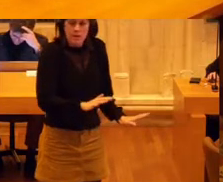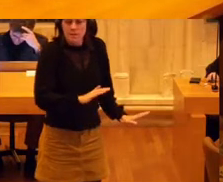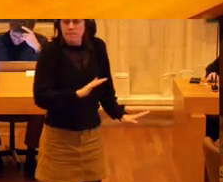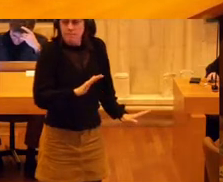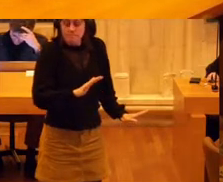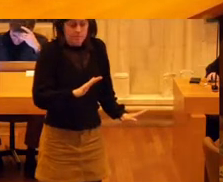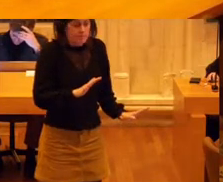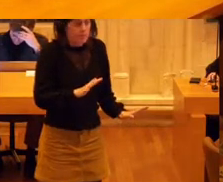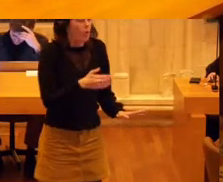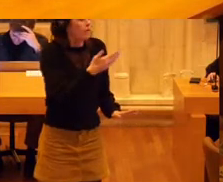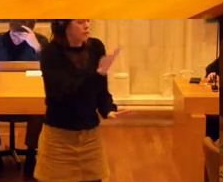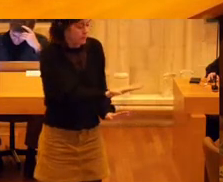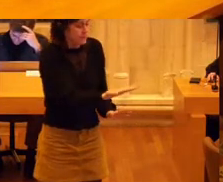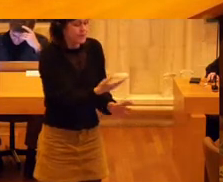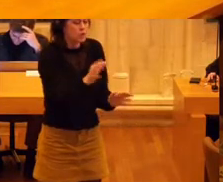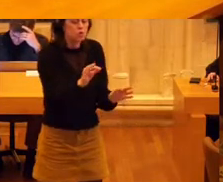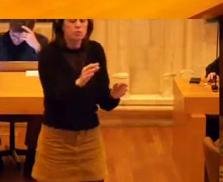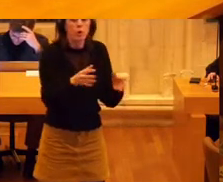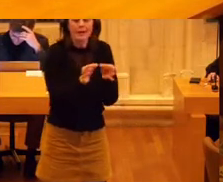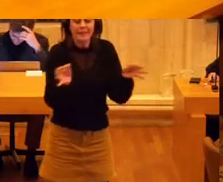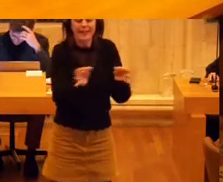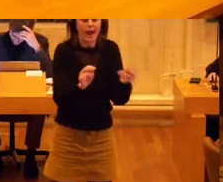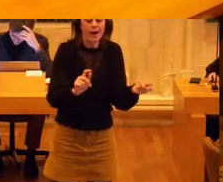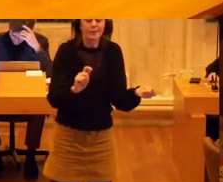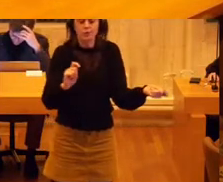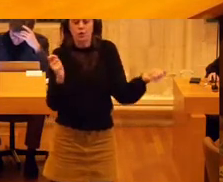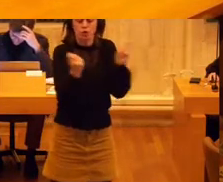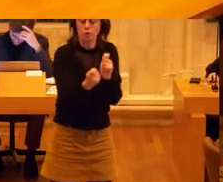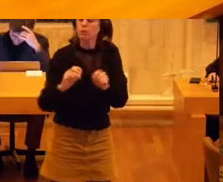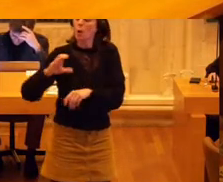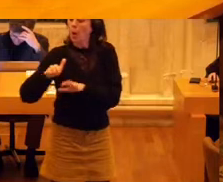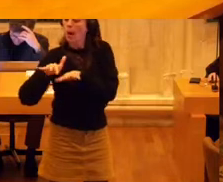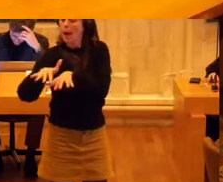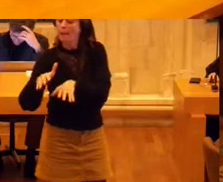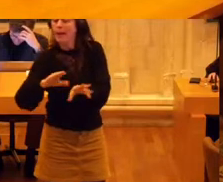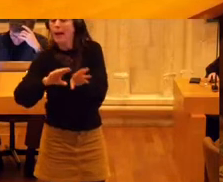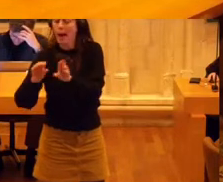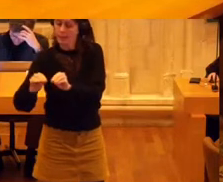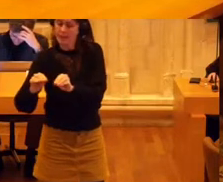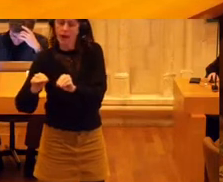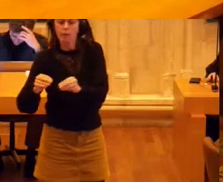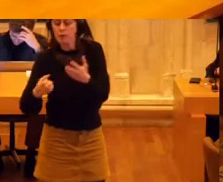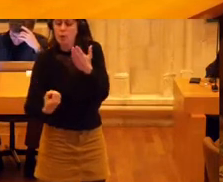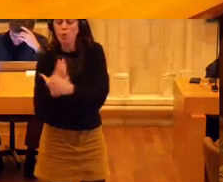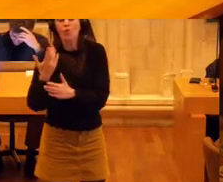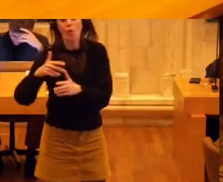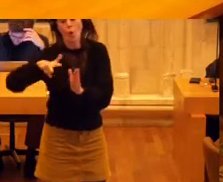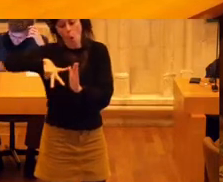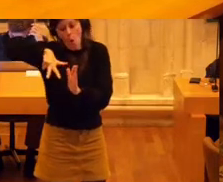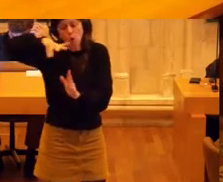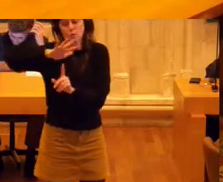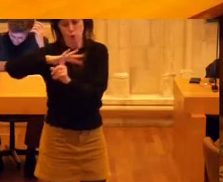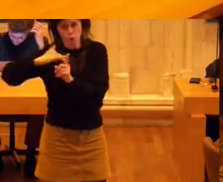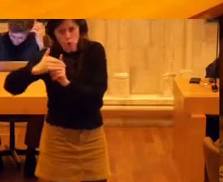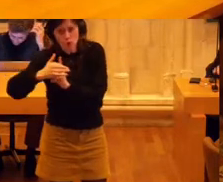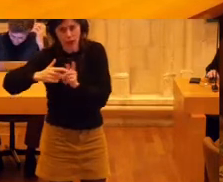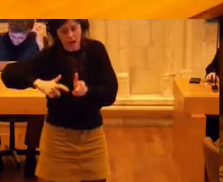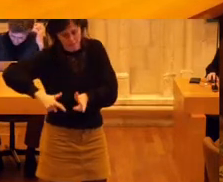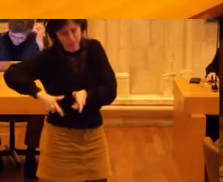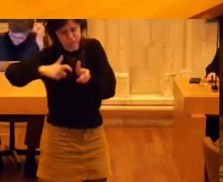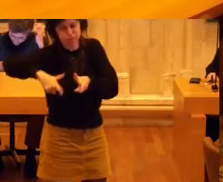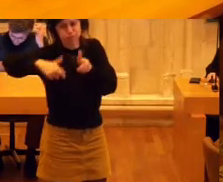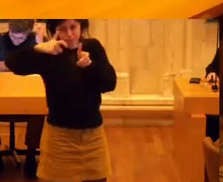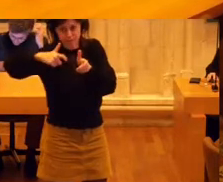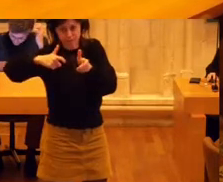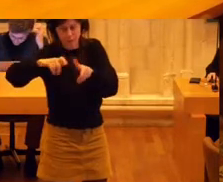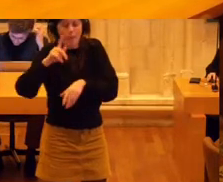Le sujet est là. Il s'agit d'un déclassement pour permettre à Caen La Mer Habitat de recréer le logement social qui n'était plus permis dans